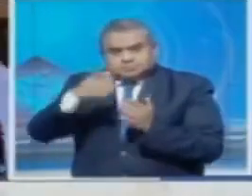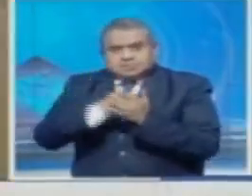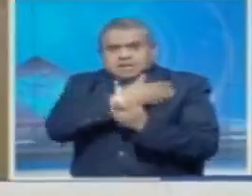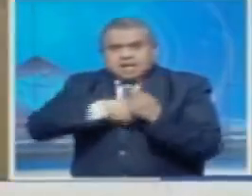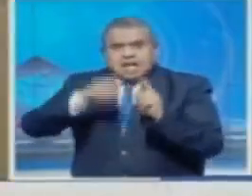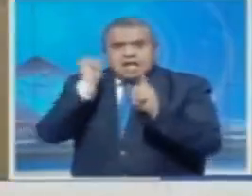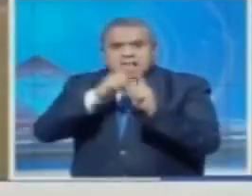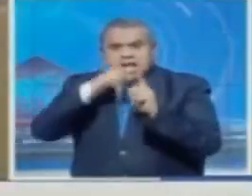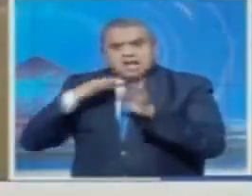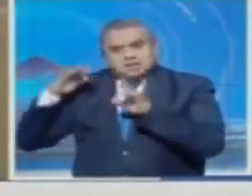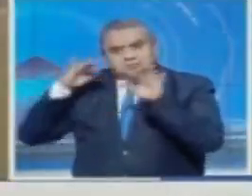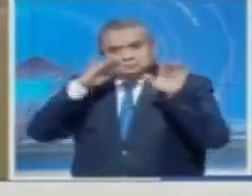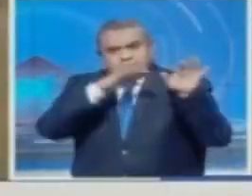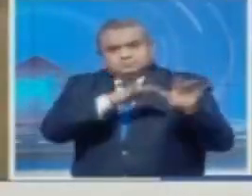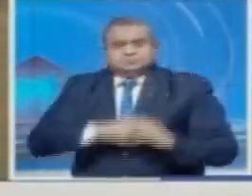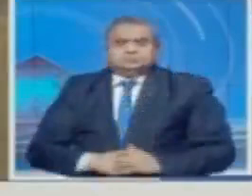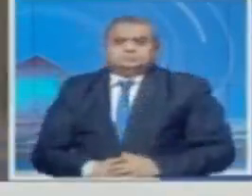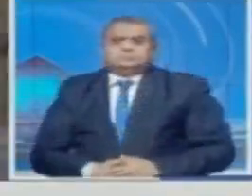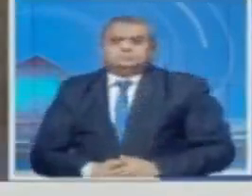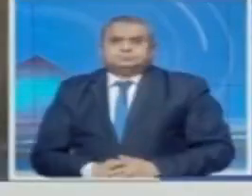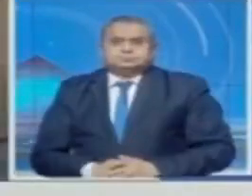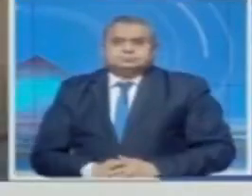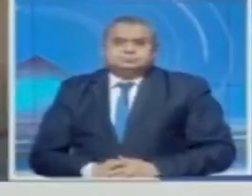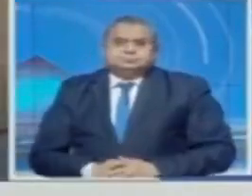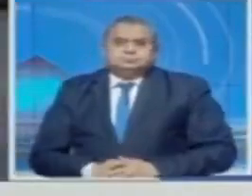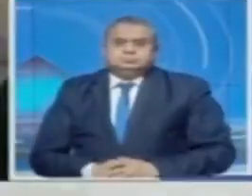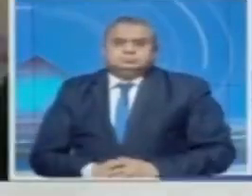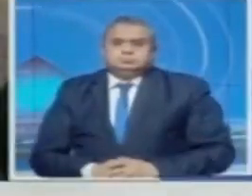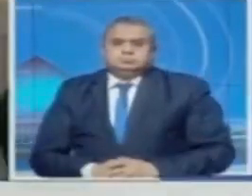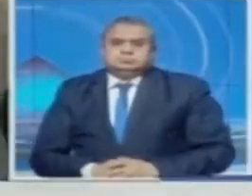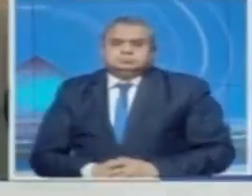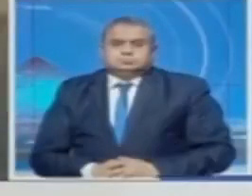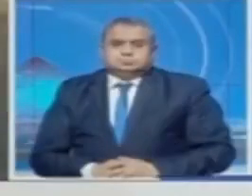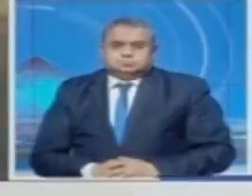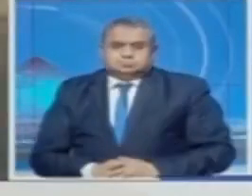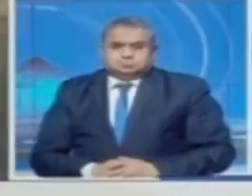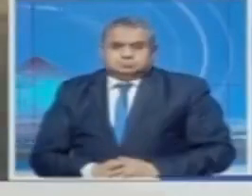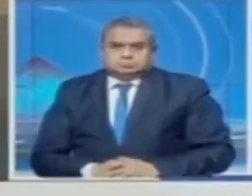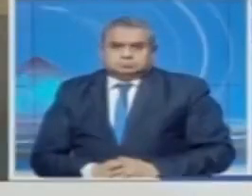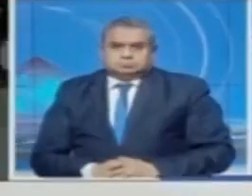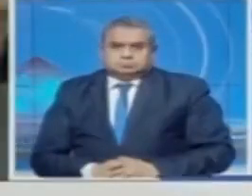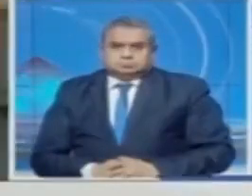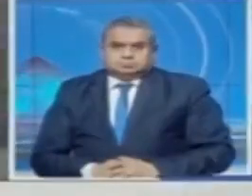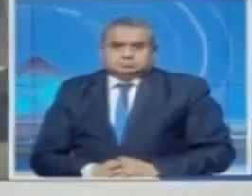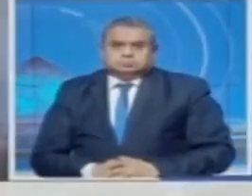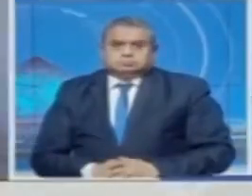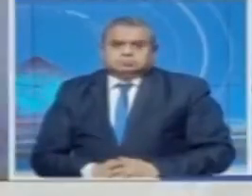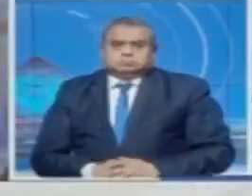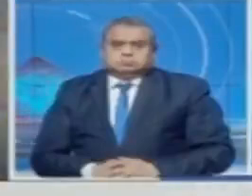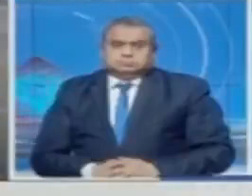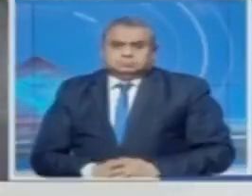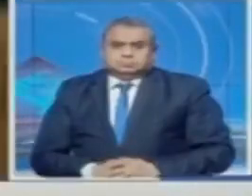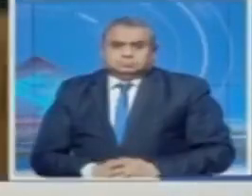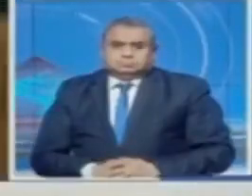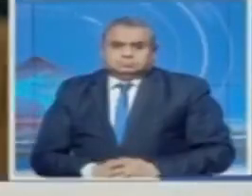الحج. لبيك اللهم لبيك، لبيك لا شريك لك